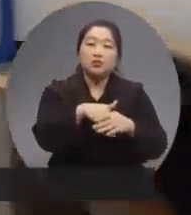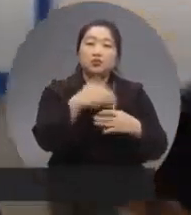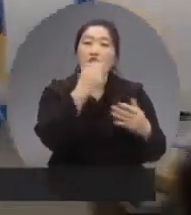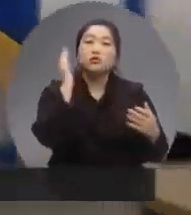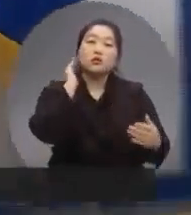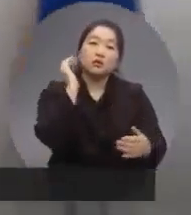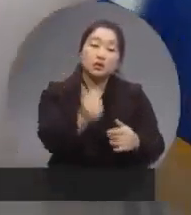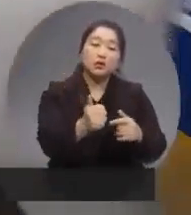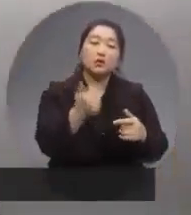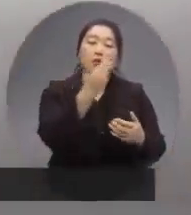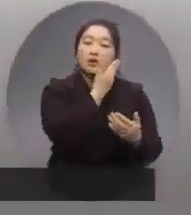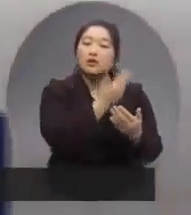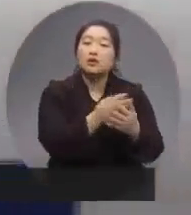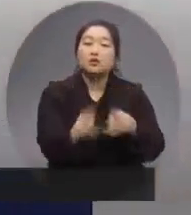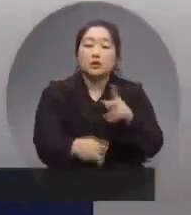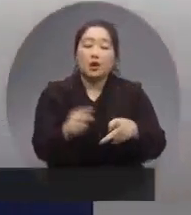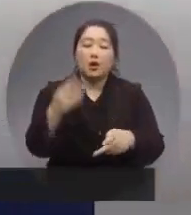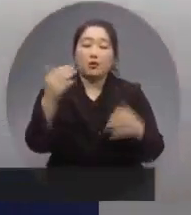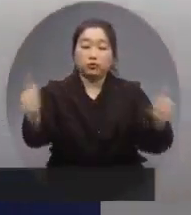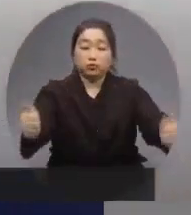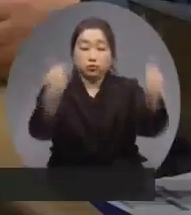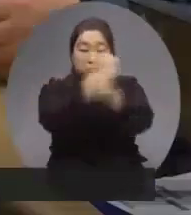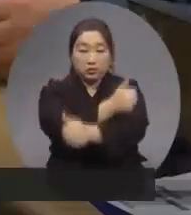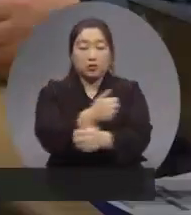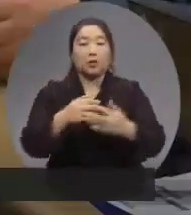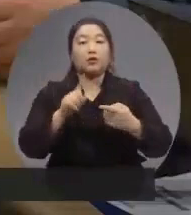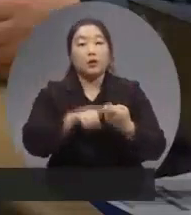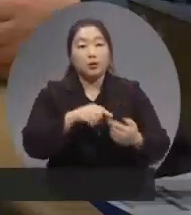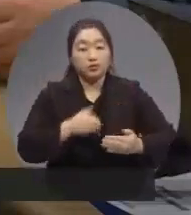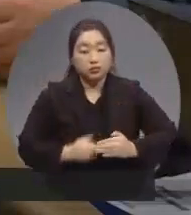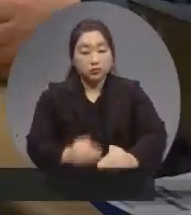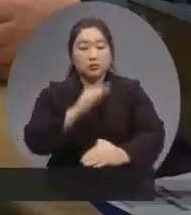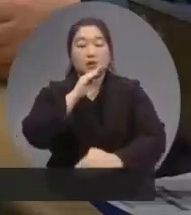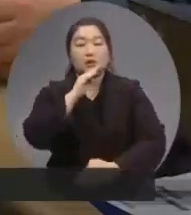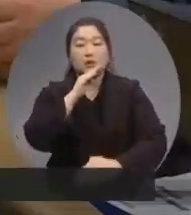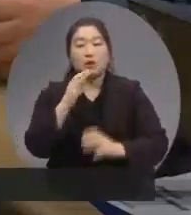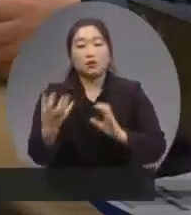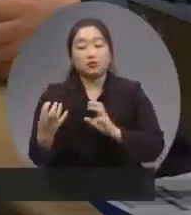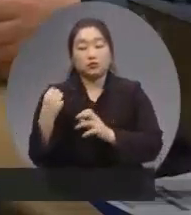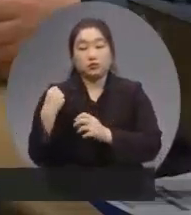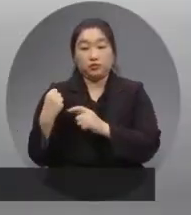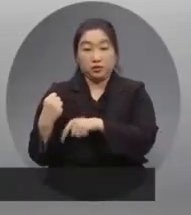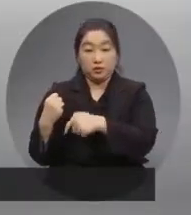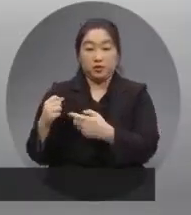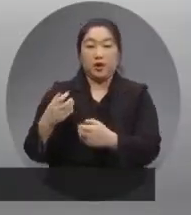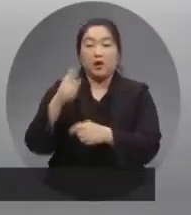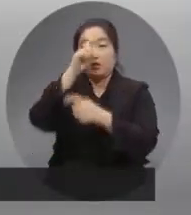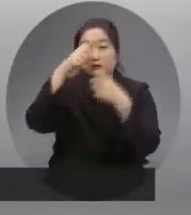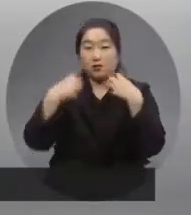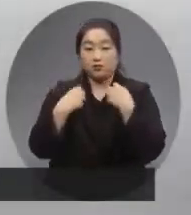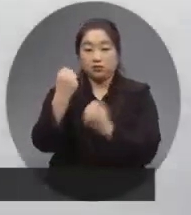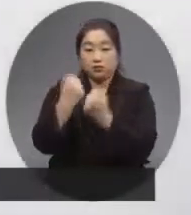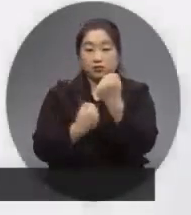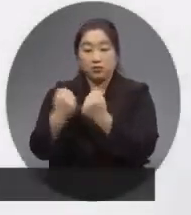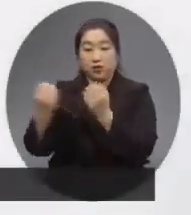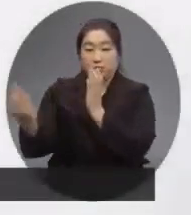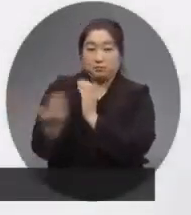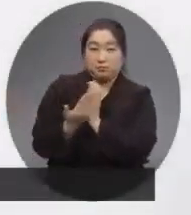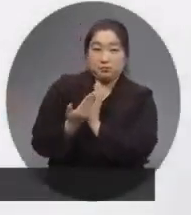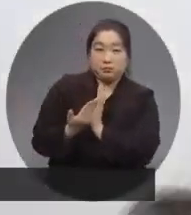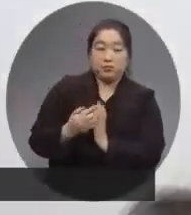정권이 바뀌었어도 똑같이 추진해야 한다며 국민의힘을 향해 정부를 설득해 보조를 맞춰달라고도